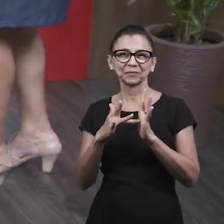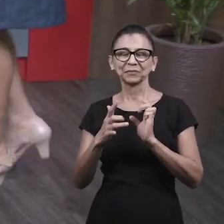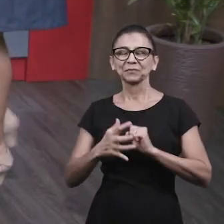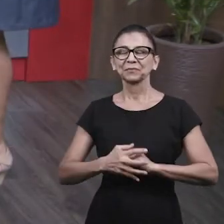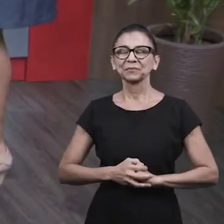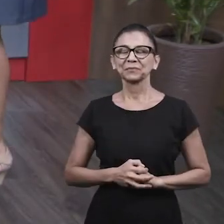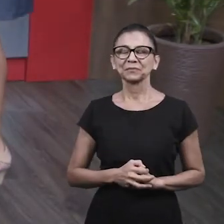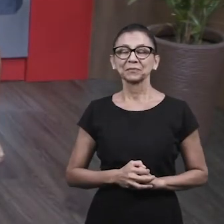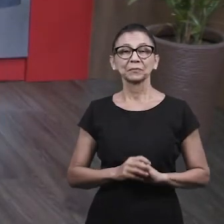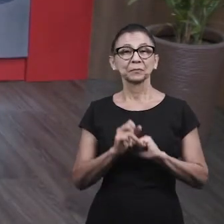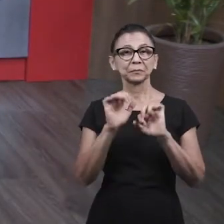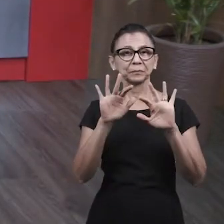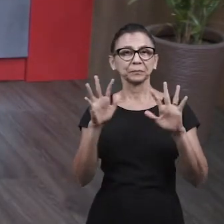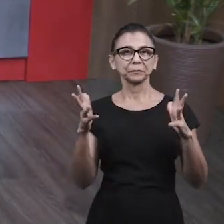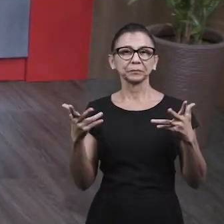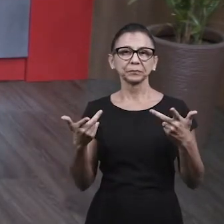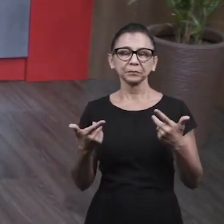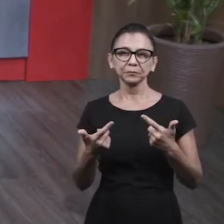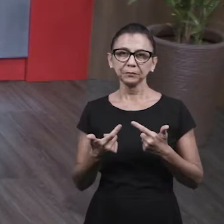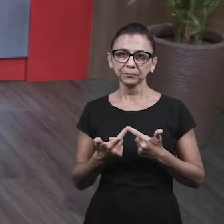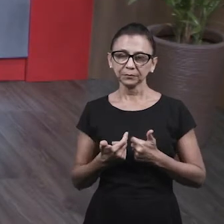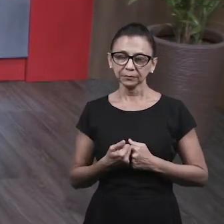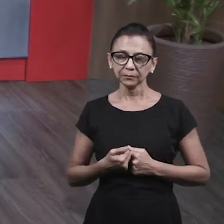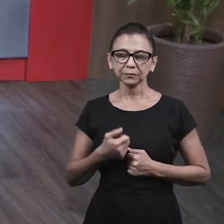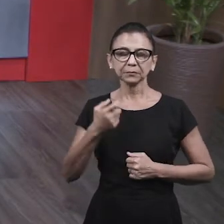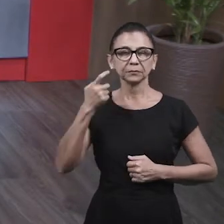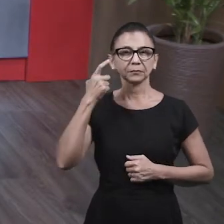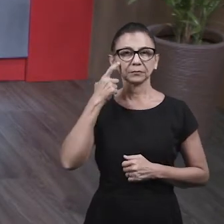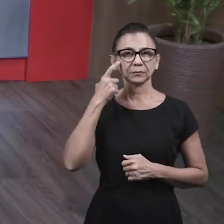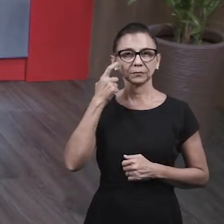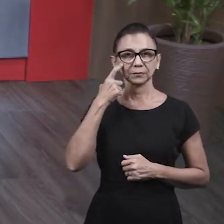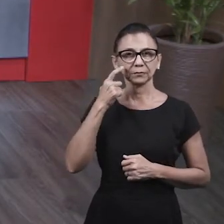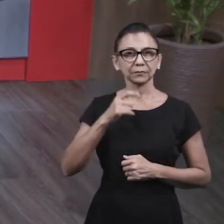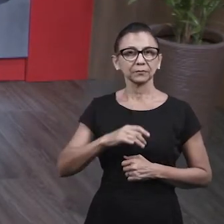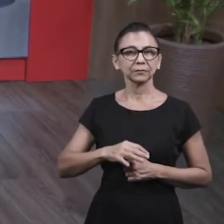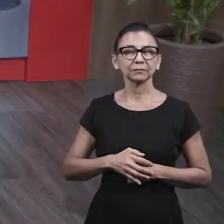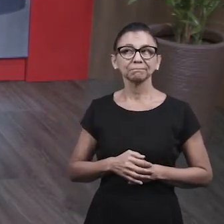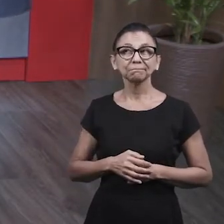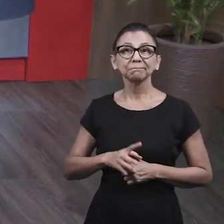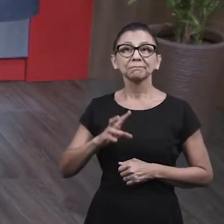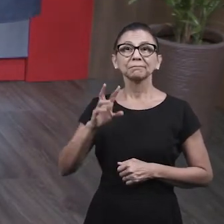bénédiction merveilleuse! Nous voyons que le Seigneur,